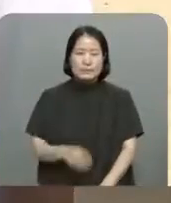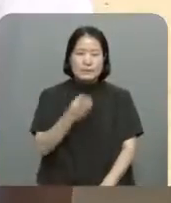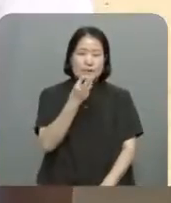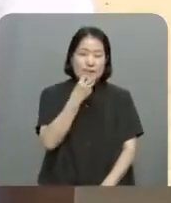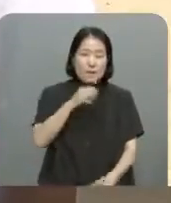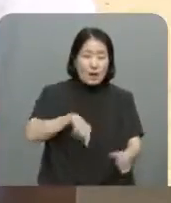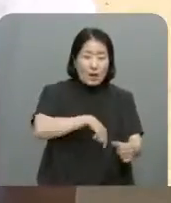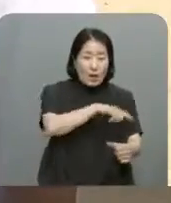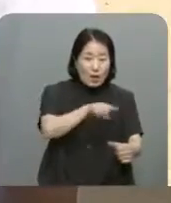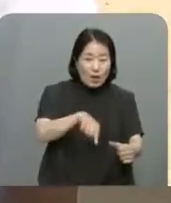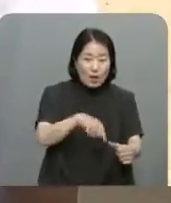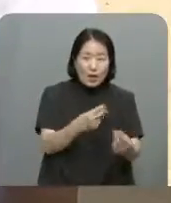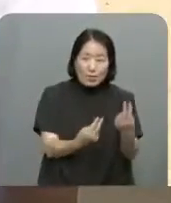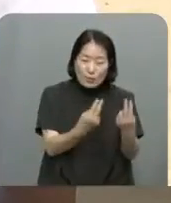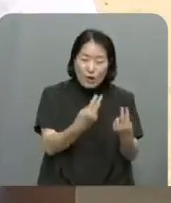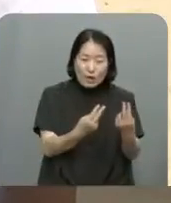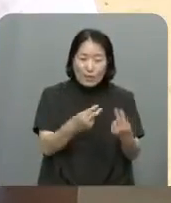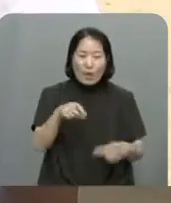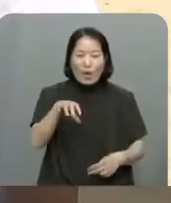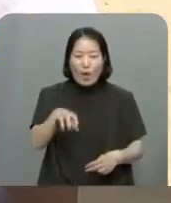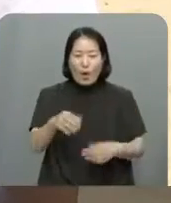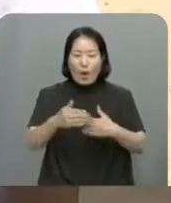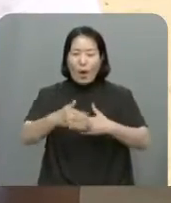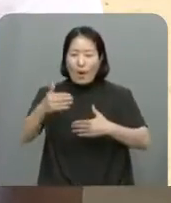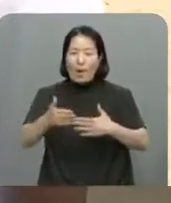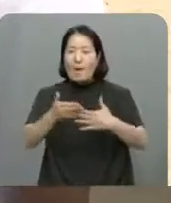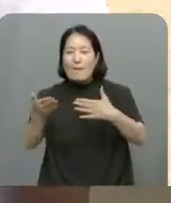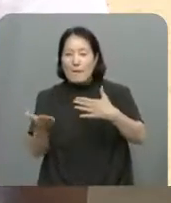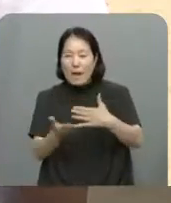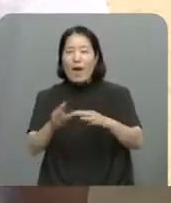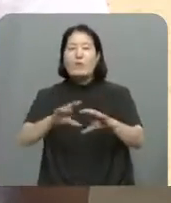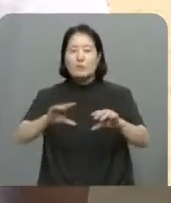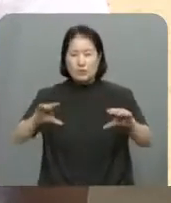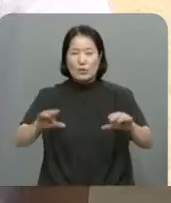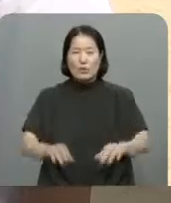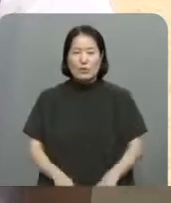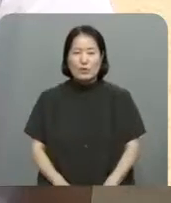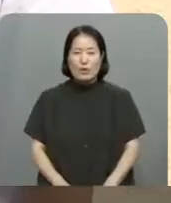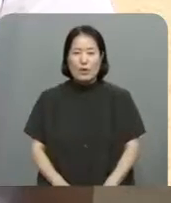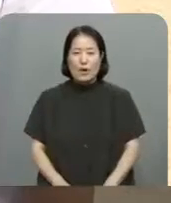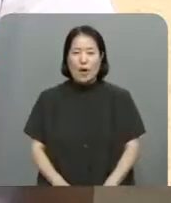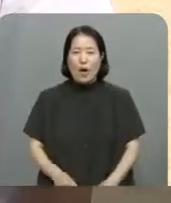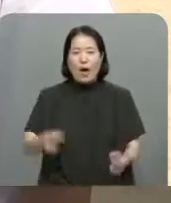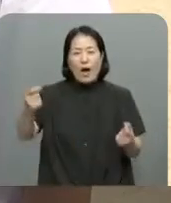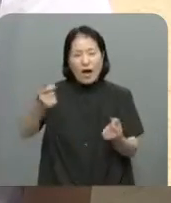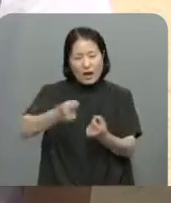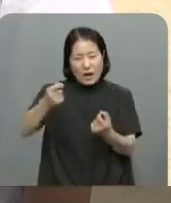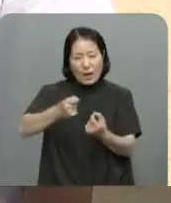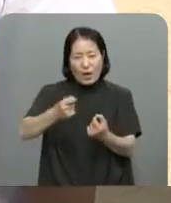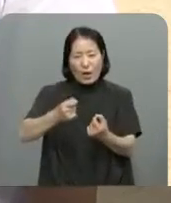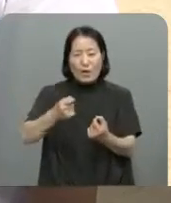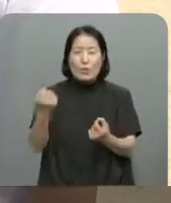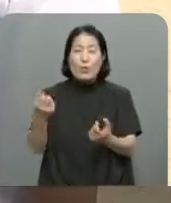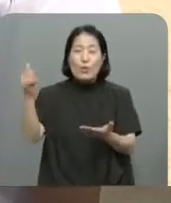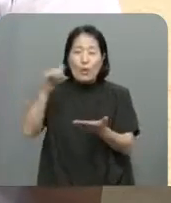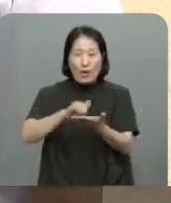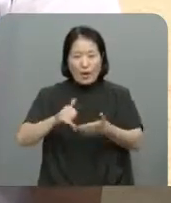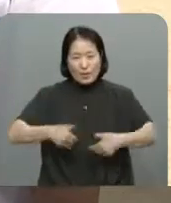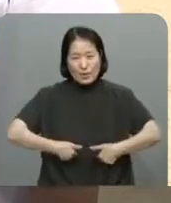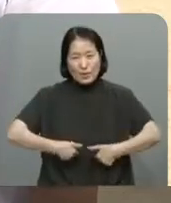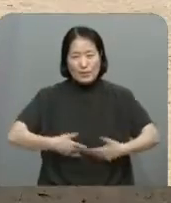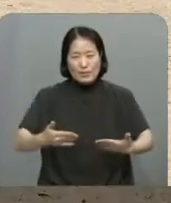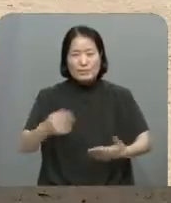사회적 거리 두기가 좀 완화되어 있기 때문에 부담스럽지 않게 볼 수 있었고요. 그리고 뭐 수도권에서 보기엔 너무 멀지 않고 공항에 가지 않아도 되었기